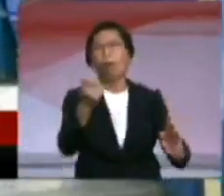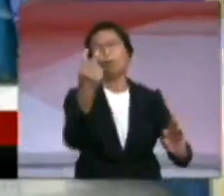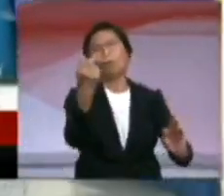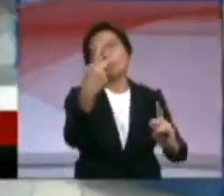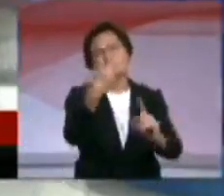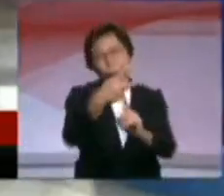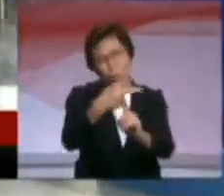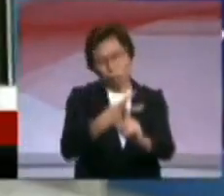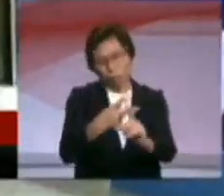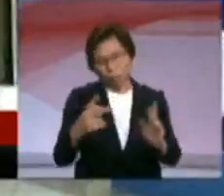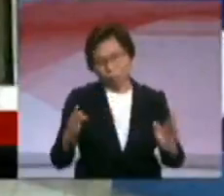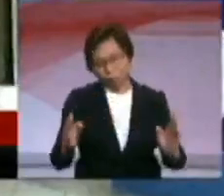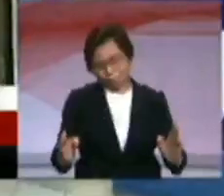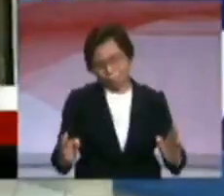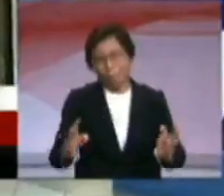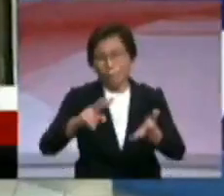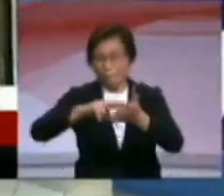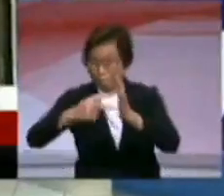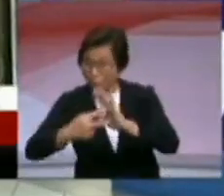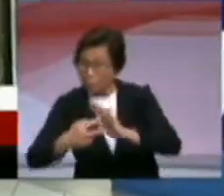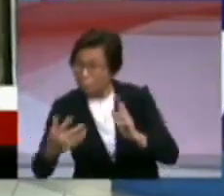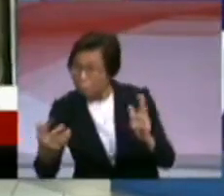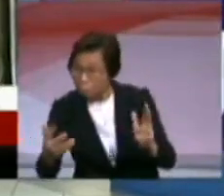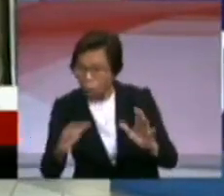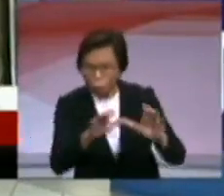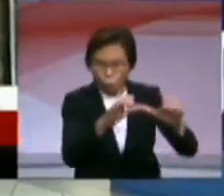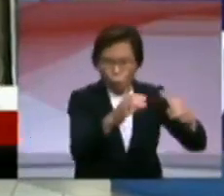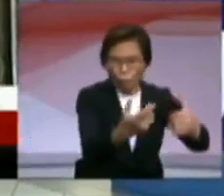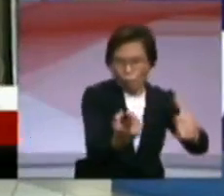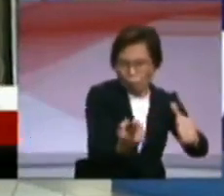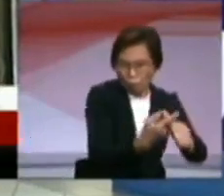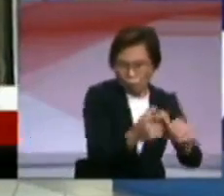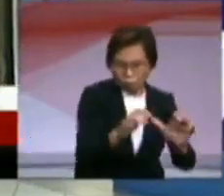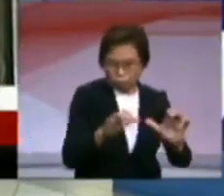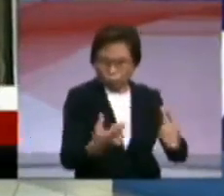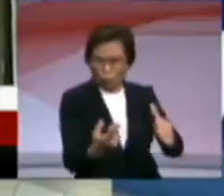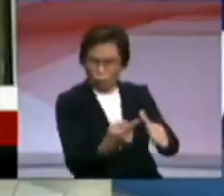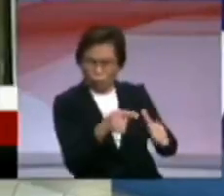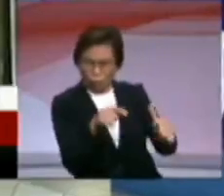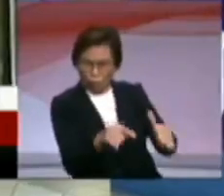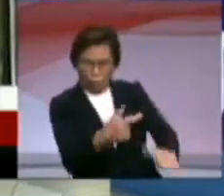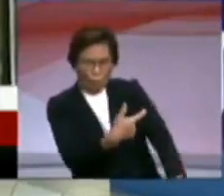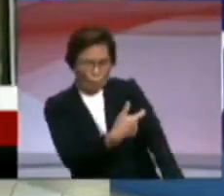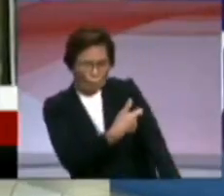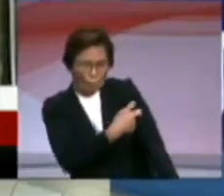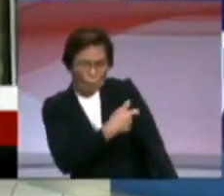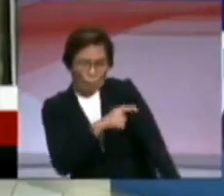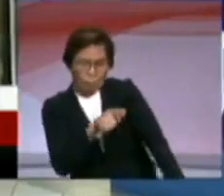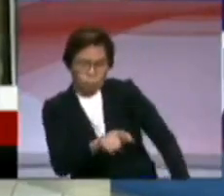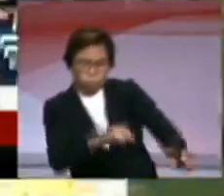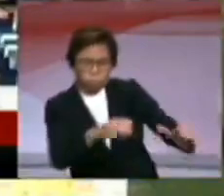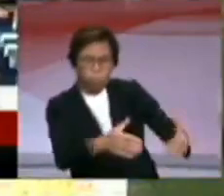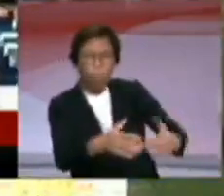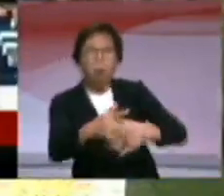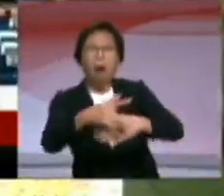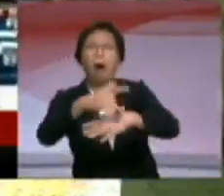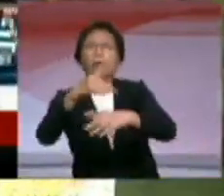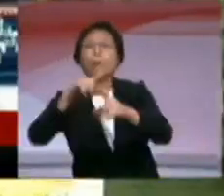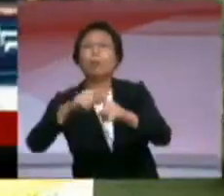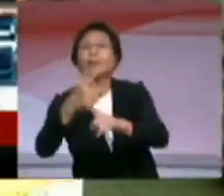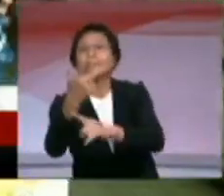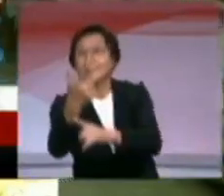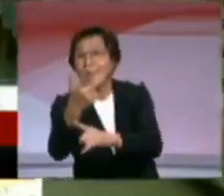12 bulan. Dan ini bermakna kumpulan pertama yang dijangka menerima vaksin ini adalah pada awal